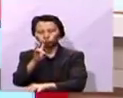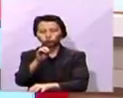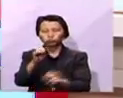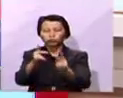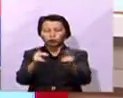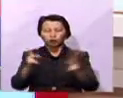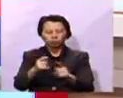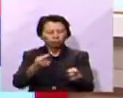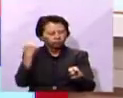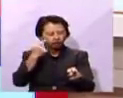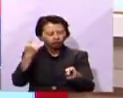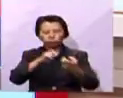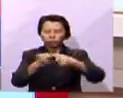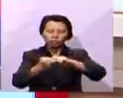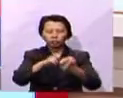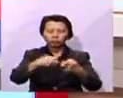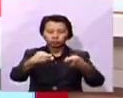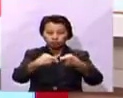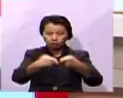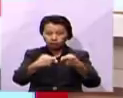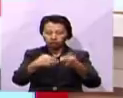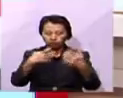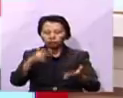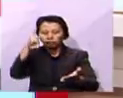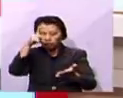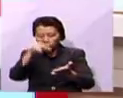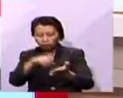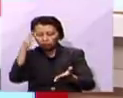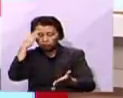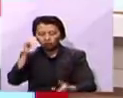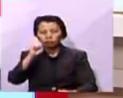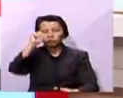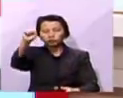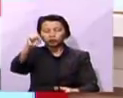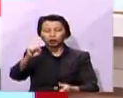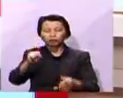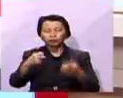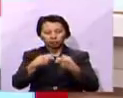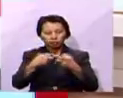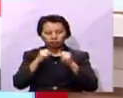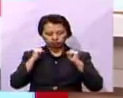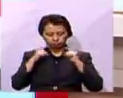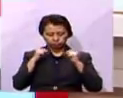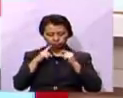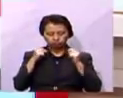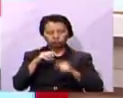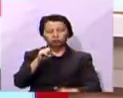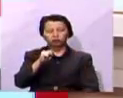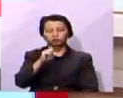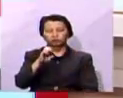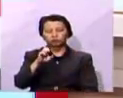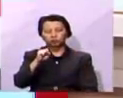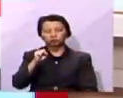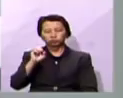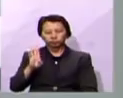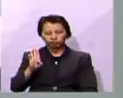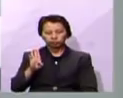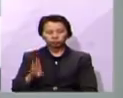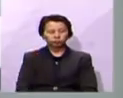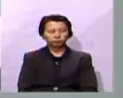kritikal kerap berlaku gangguan elektrik yang telah dikenal pasti Sabah Electricity Chamber Hard SESB.